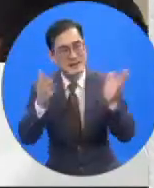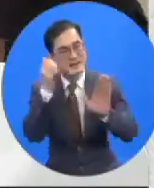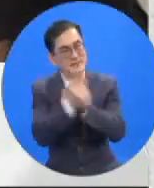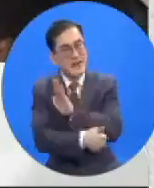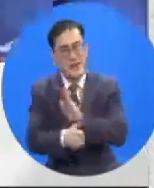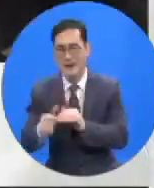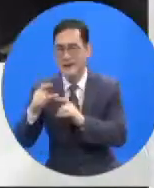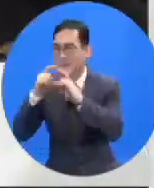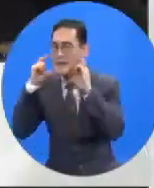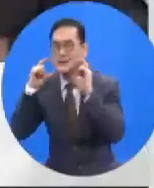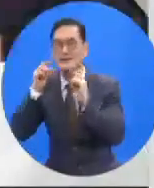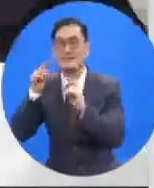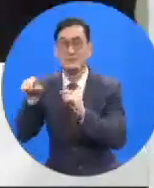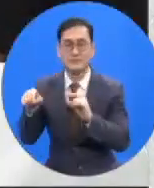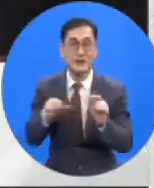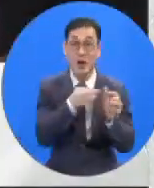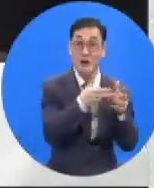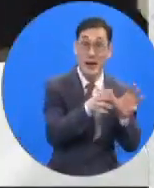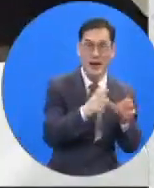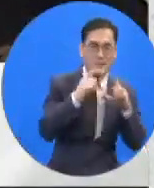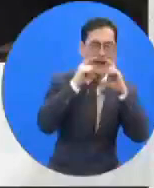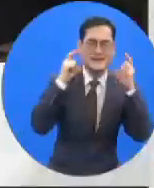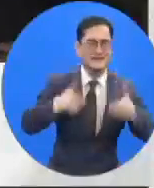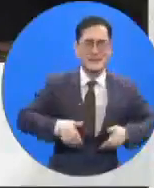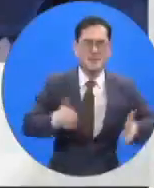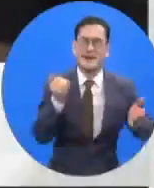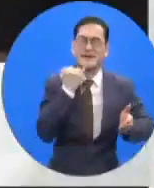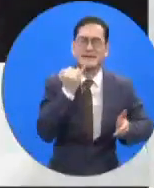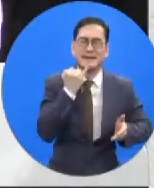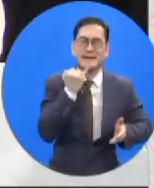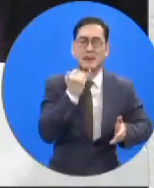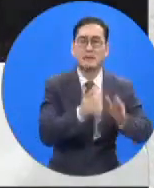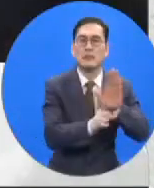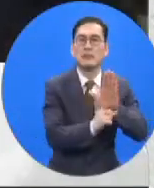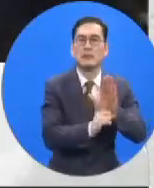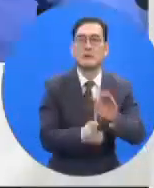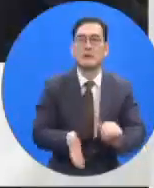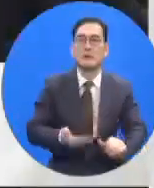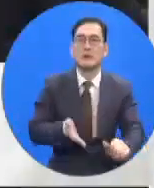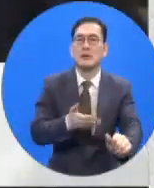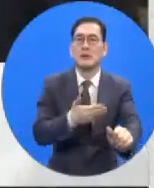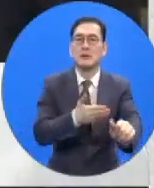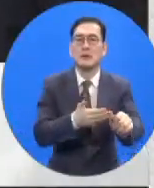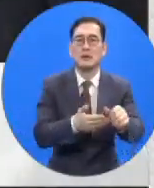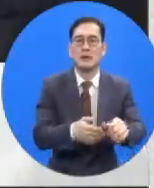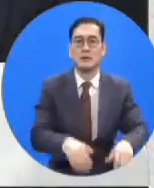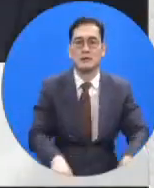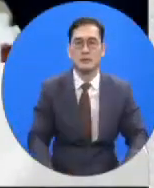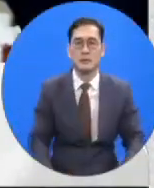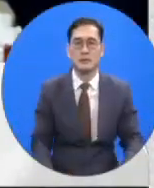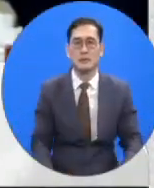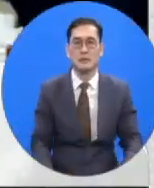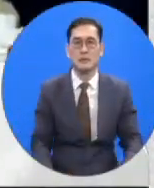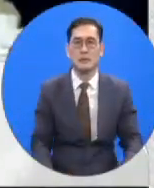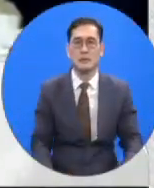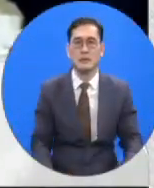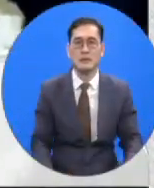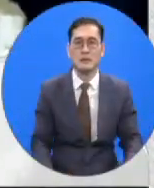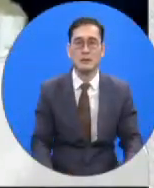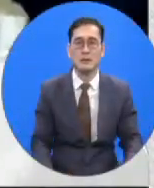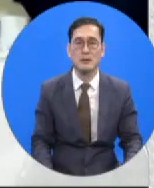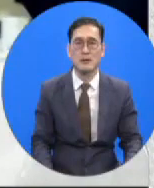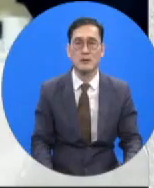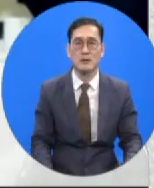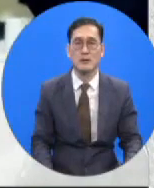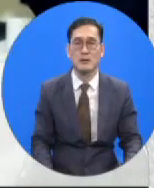음 여당은 아스 크리스 도 되지 않는다 우리가 예를 들면 좀 뭐 일반전 마스크도 써야 된 쓸 수도 있다는 얘기